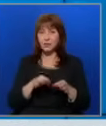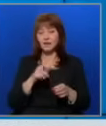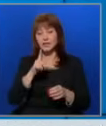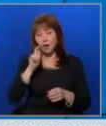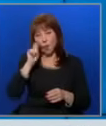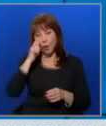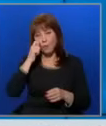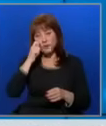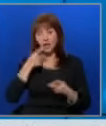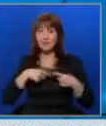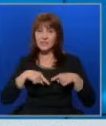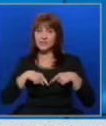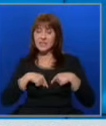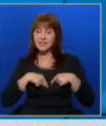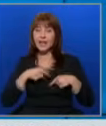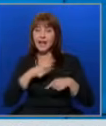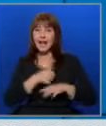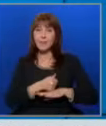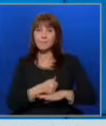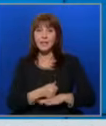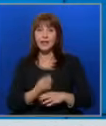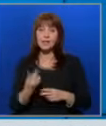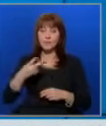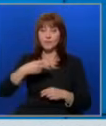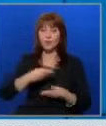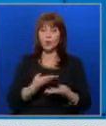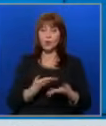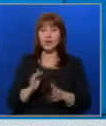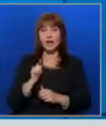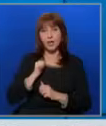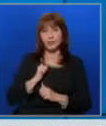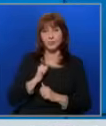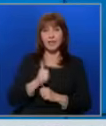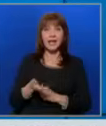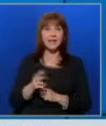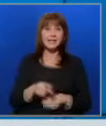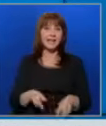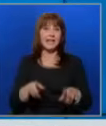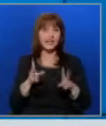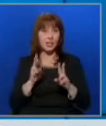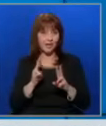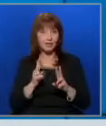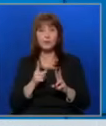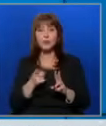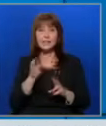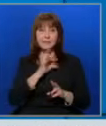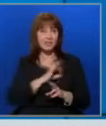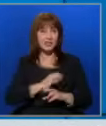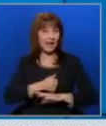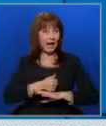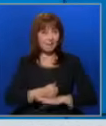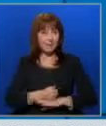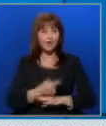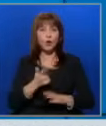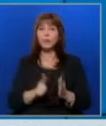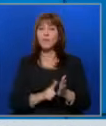резултатите и това доведе до повторно отваряне на чувалите с бюлетини. След решението за касиране обаче, спечелилият кмет, който